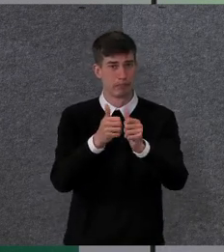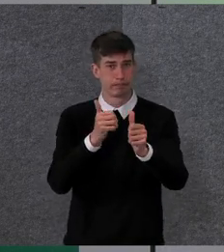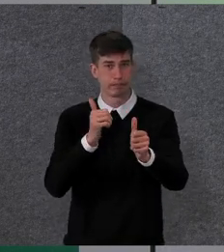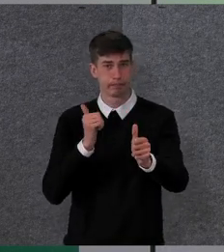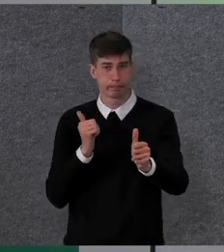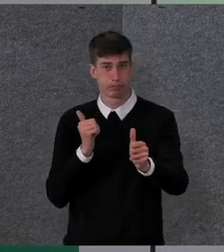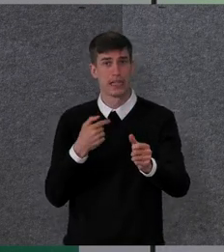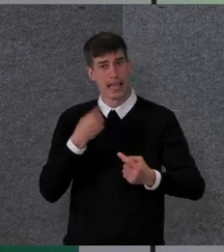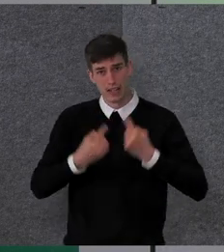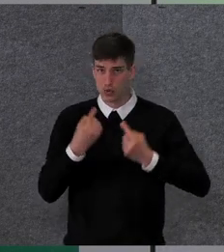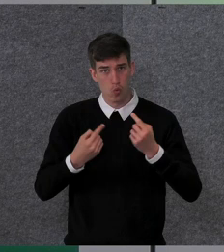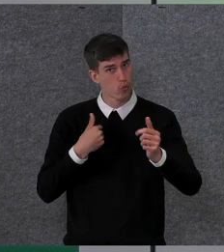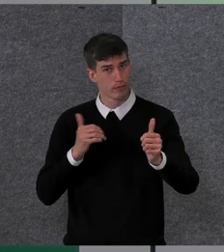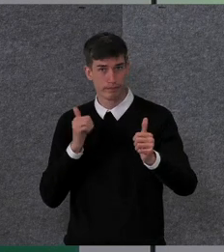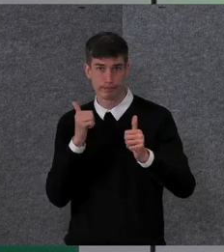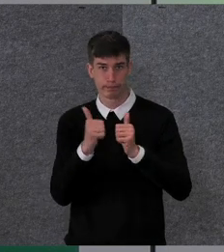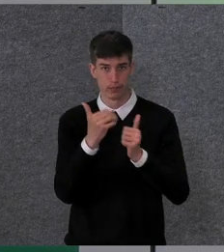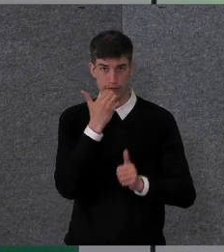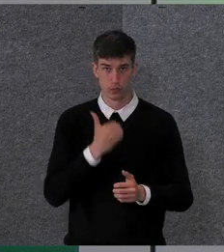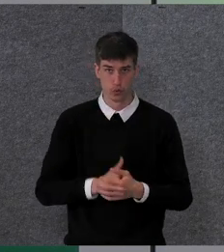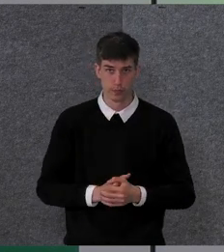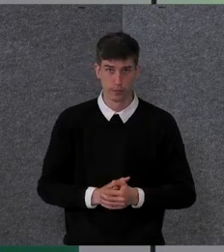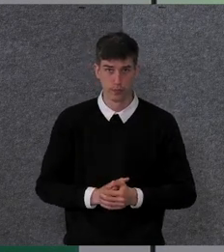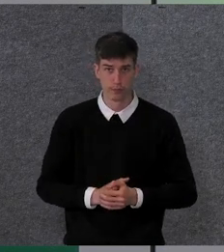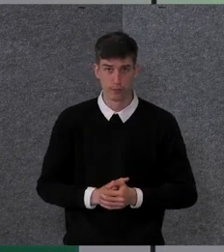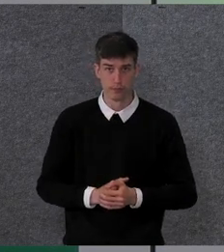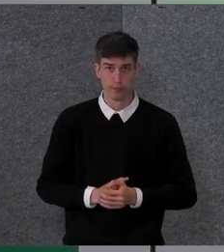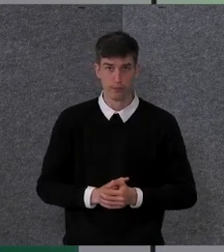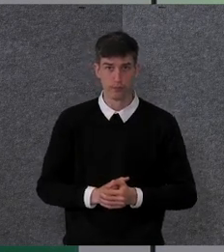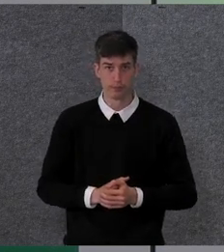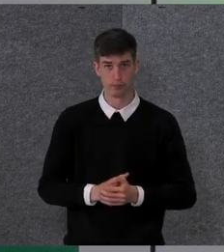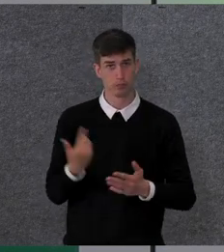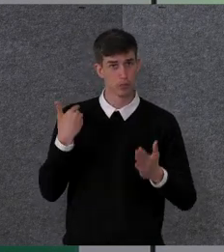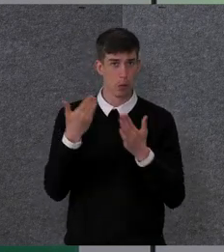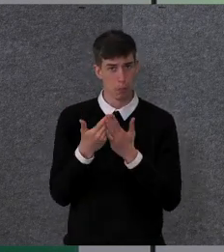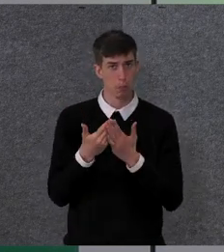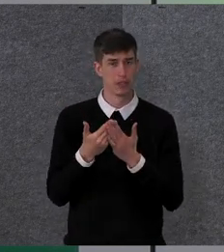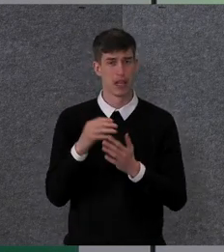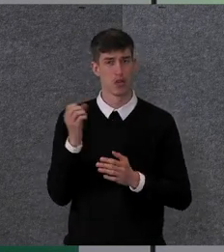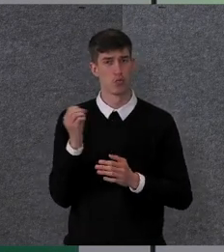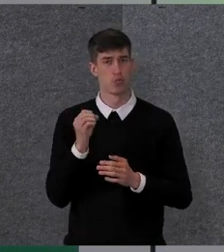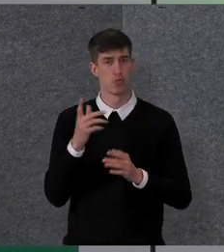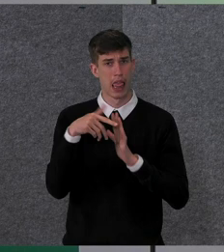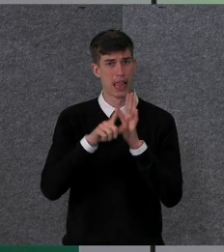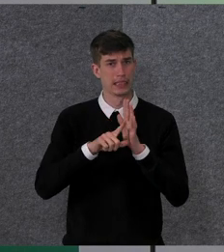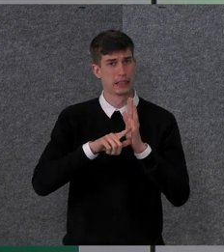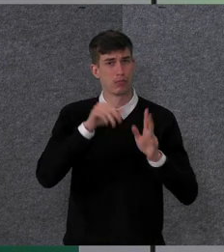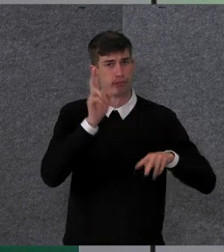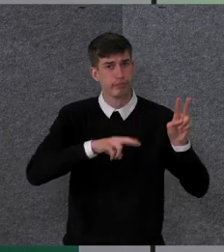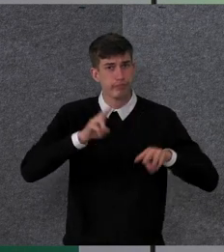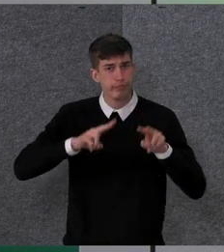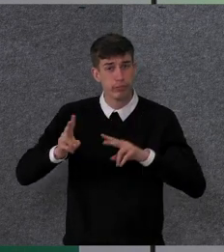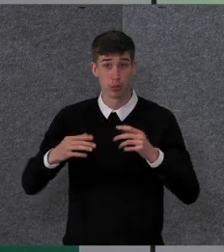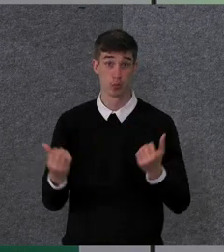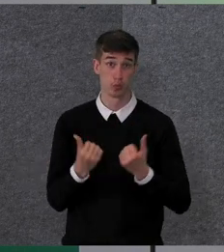werden wir Grüne dagegen steuern. Und umso mehr freut es mich, dass wir heute bisher so eine wunderbar bunte, vielfältige Liste gewählt haben. Und